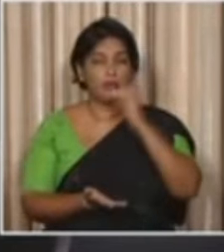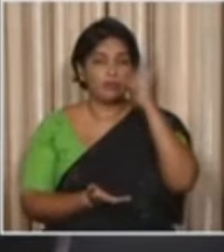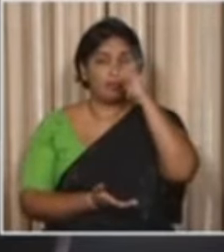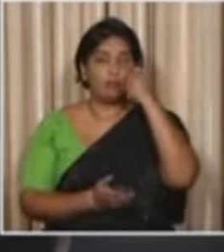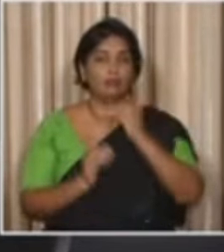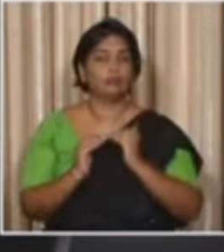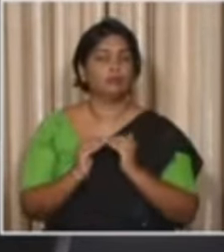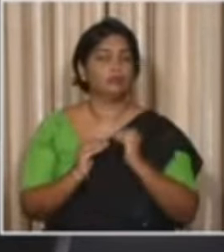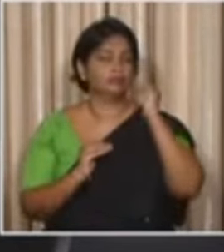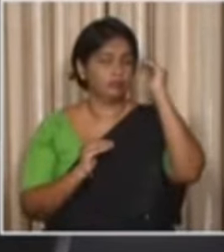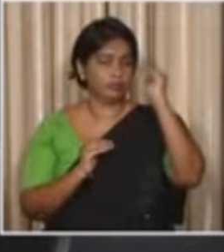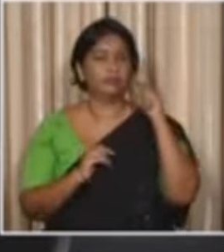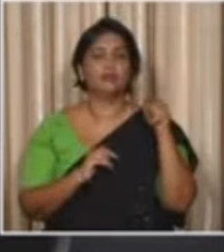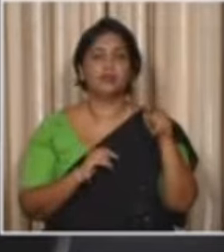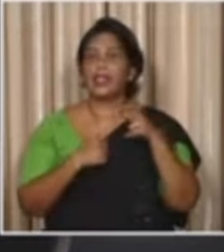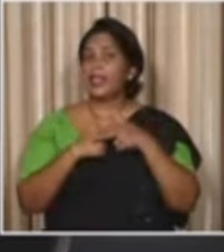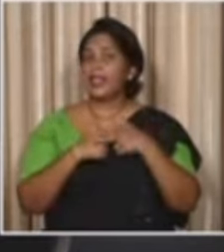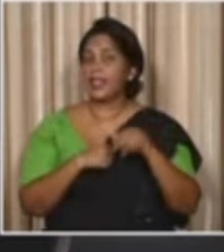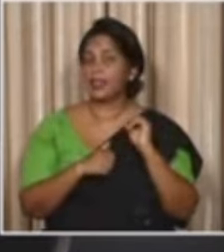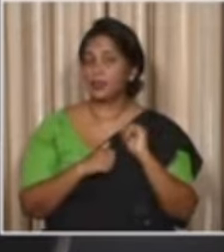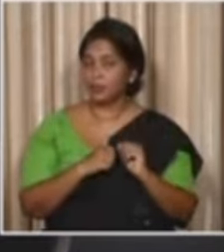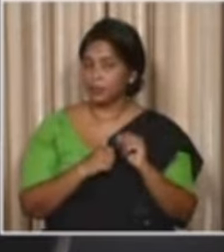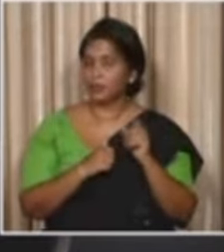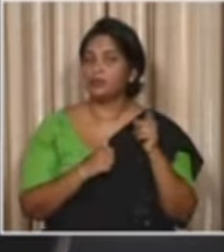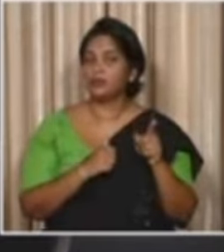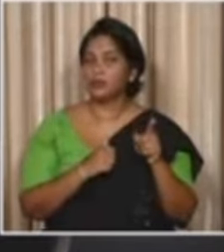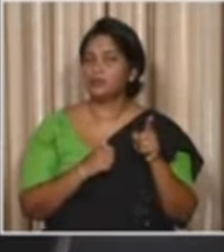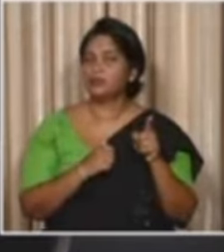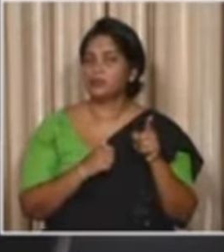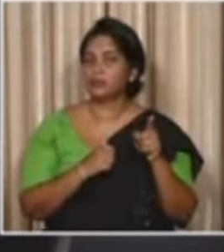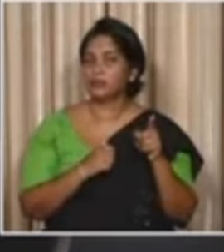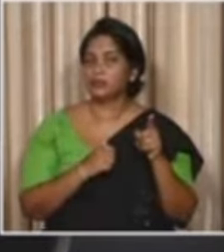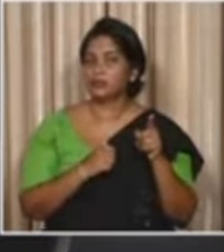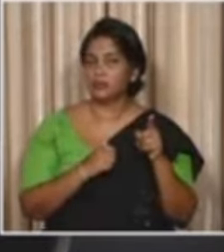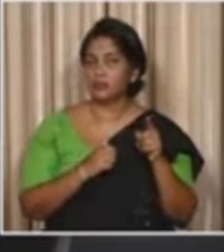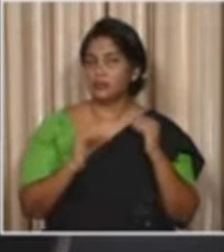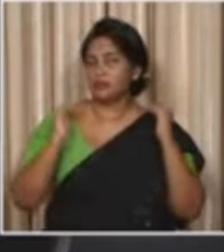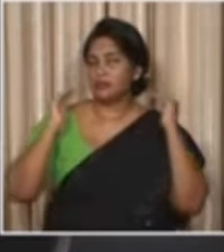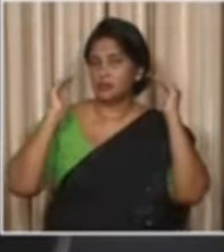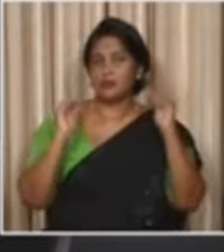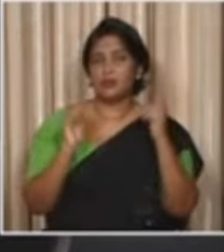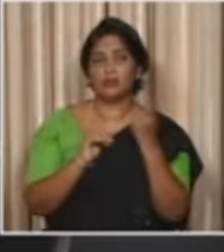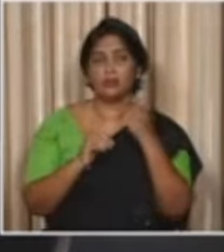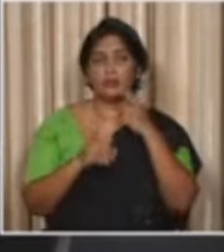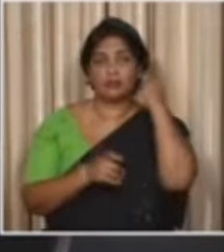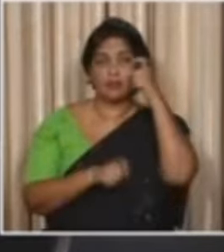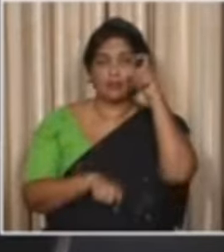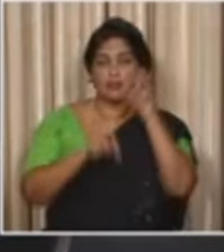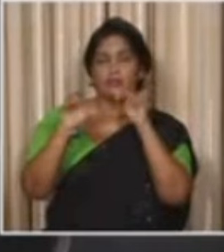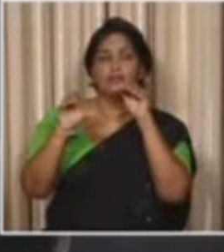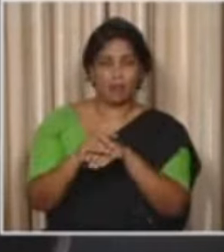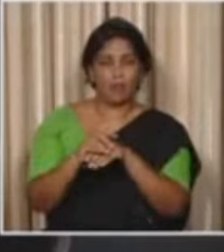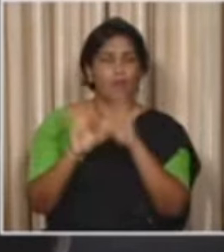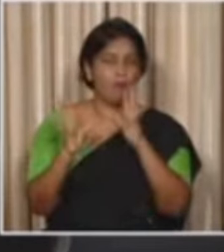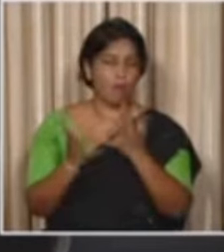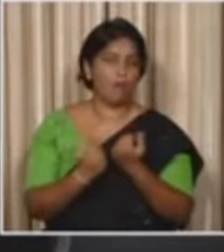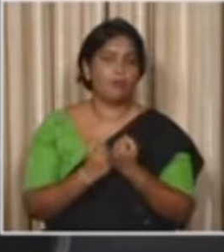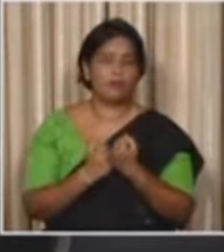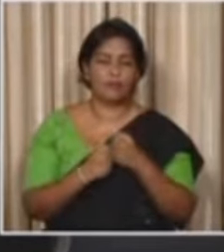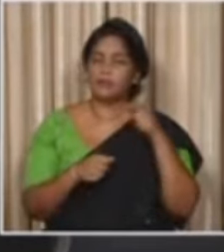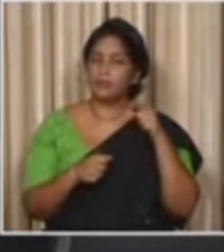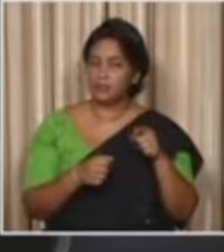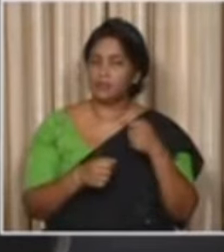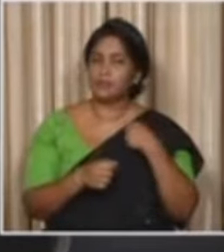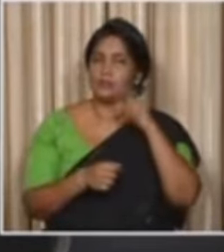ගොඩක් ඉහළයි. ඒකට හේතුව තමයි ඉතාම මේ ඉහළ ගණයේ ආර්ථික විද්‍යාඥයින් මෙතන රඳවා ගන්න අවශ්‍ය නිසා. දැන්